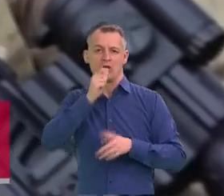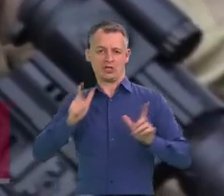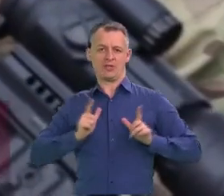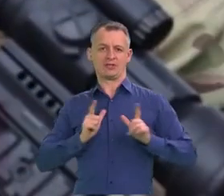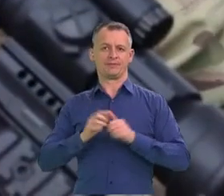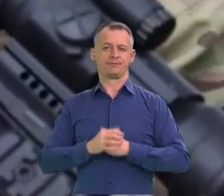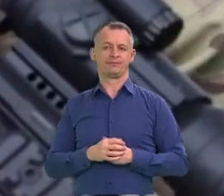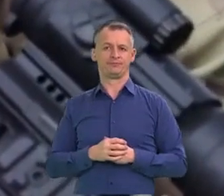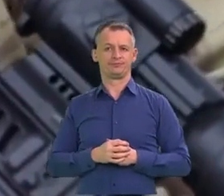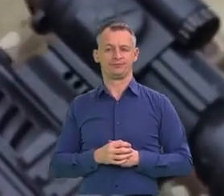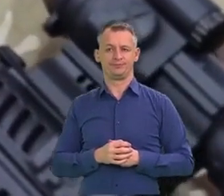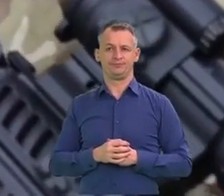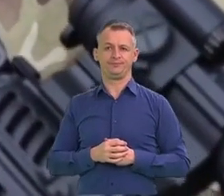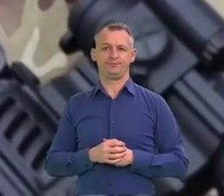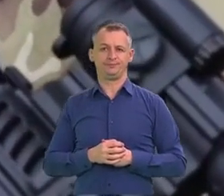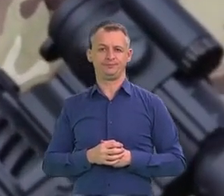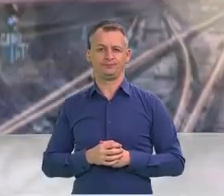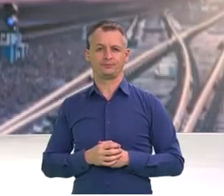jurnal.